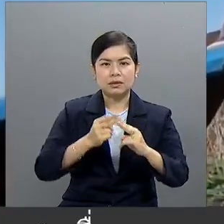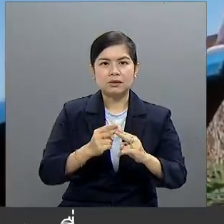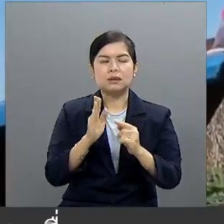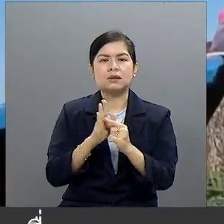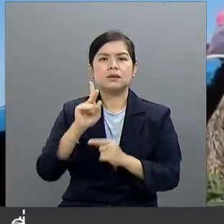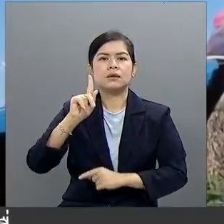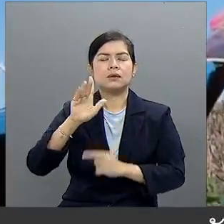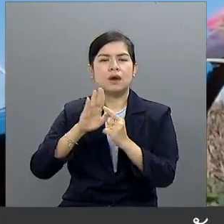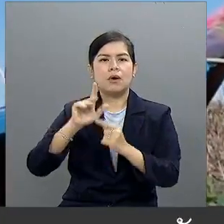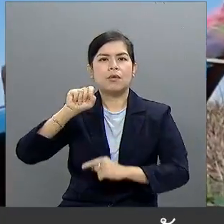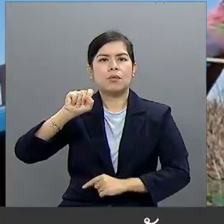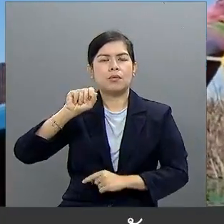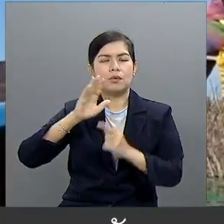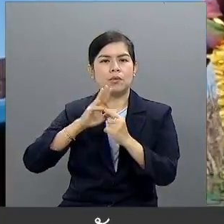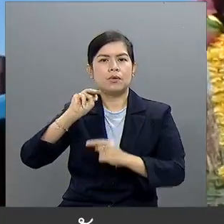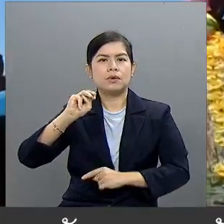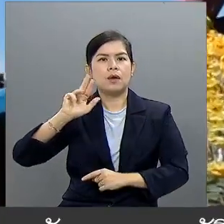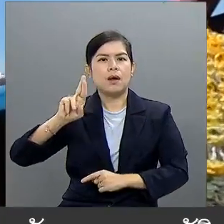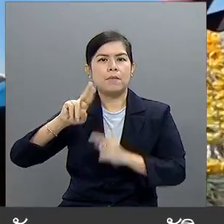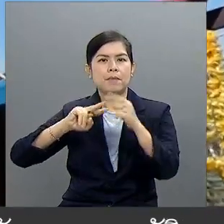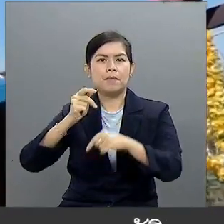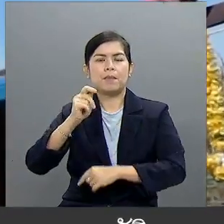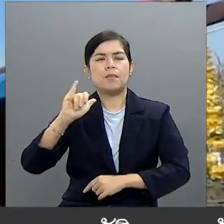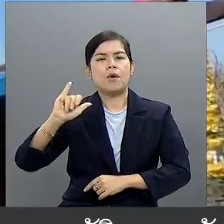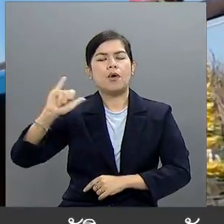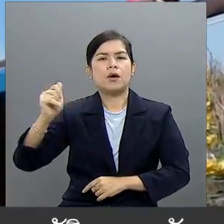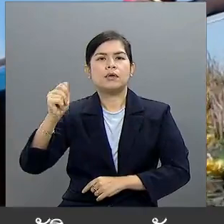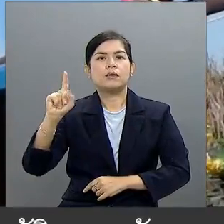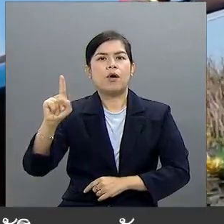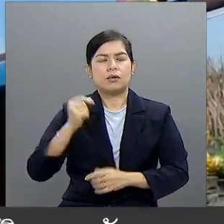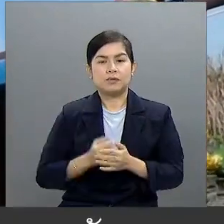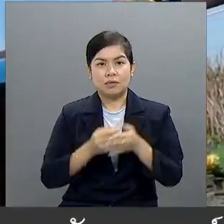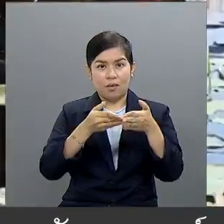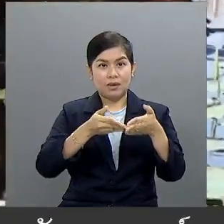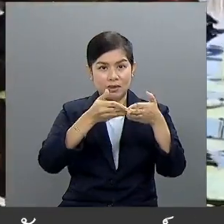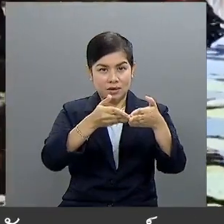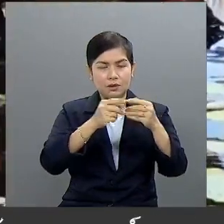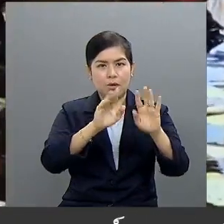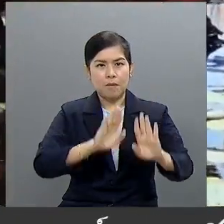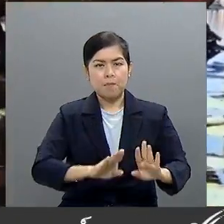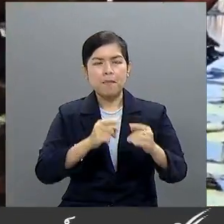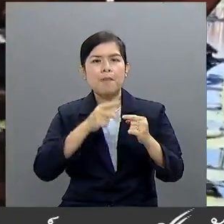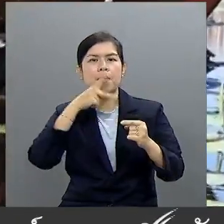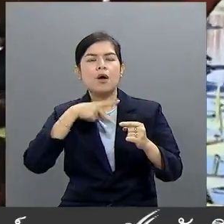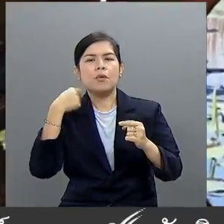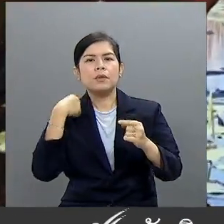ภอ300ยอดจังหวัดประจวบคีรีขันธ์ครับเขานำเรือประมงเก่ามาดัดแปลงต่อเติมใส่